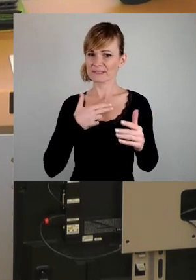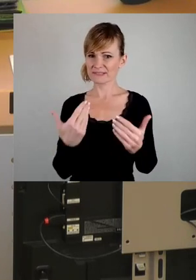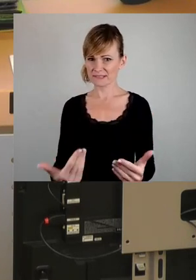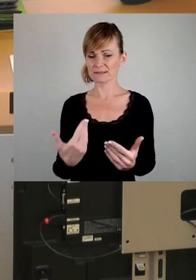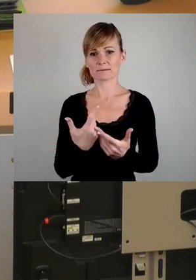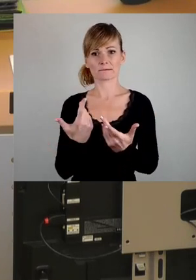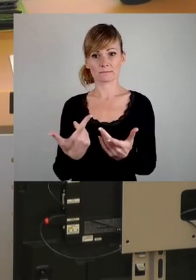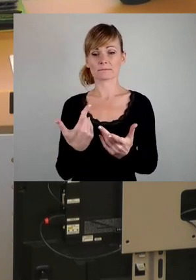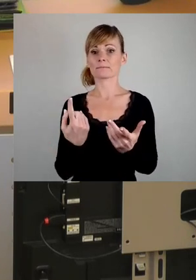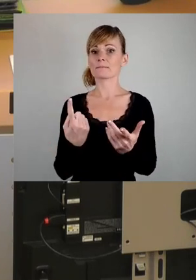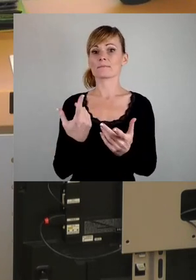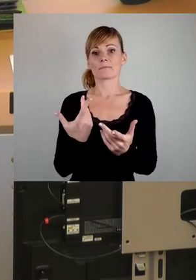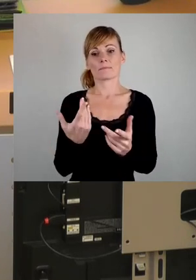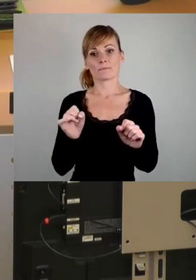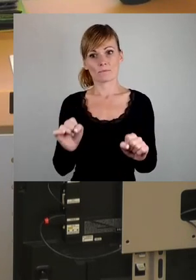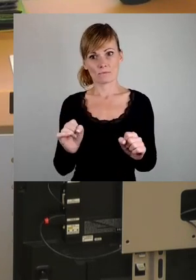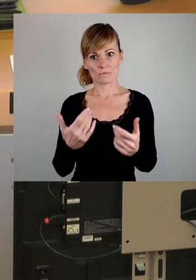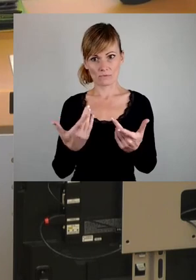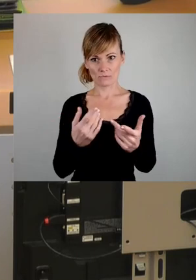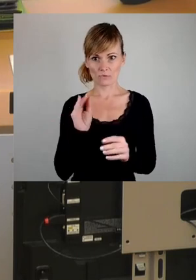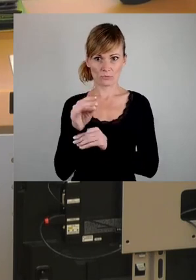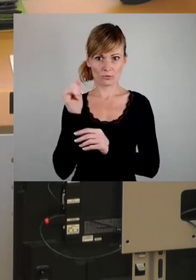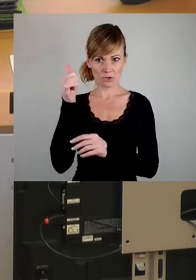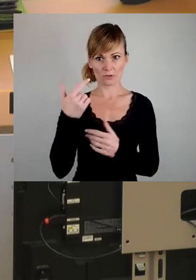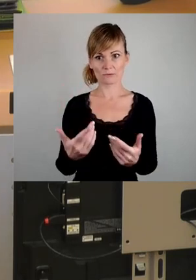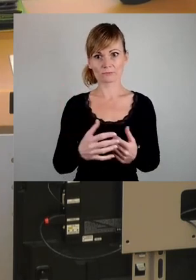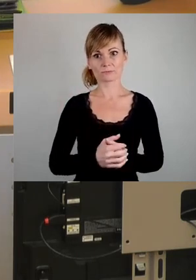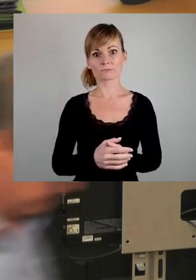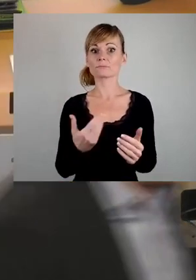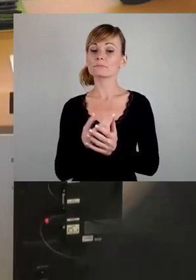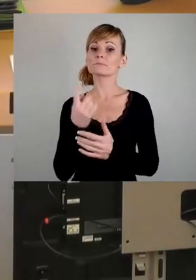ihre Möglichkeiten überschätzt haben. Lassen Sie uns das eine Warnung sein. Ich danke Ihnen.